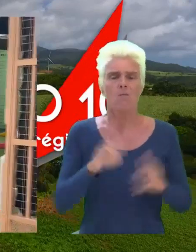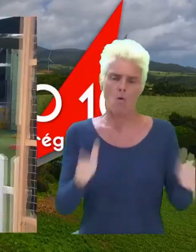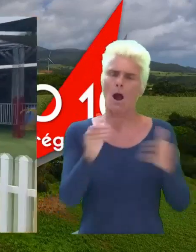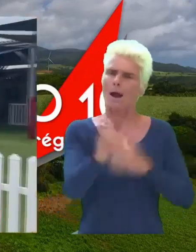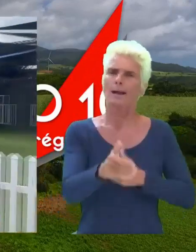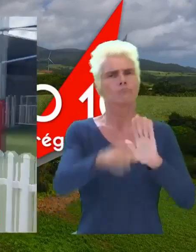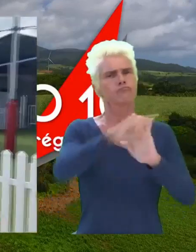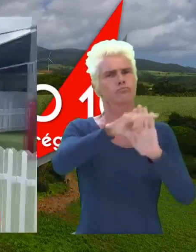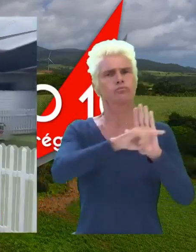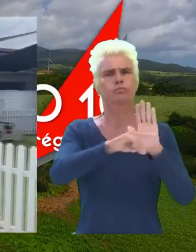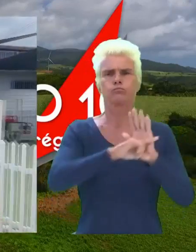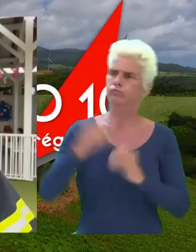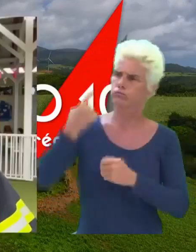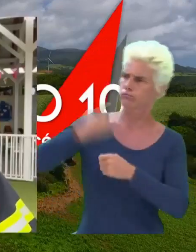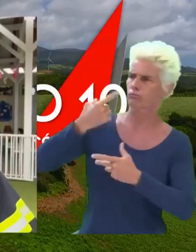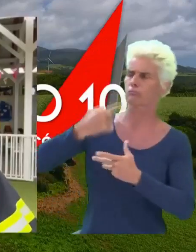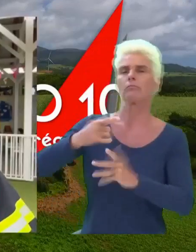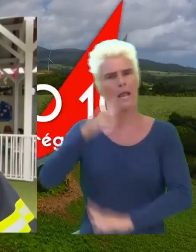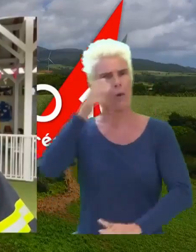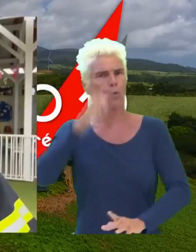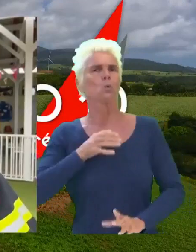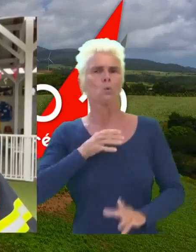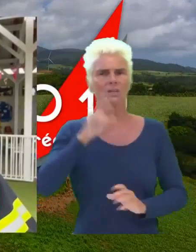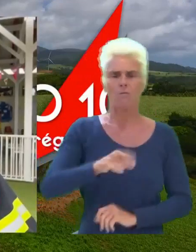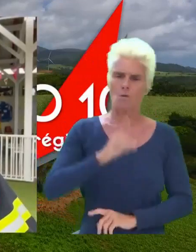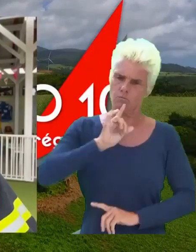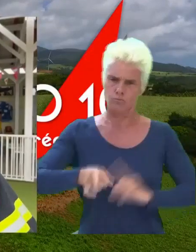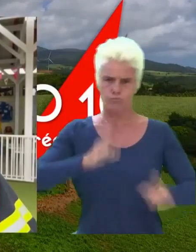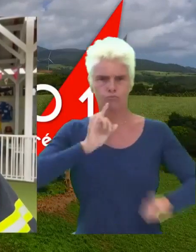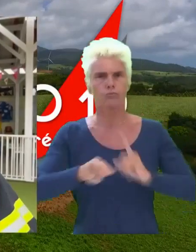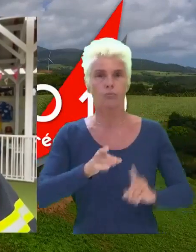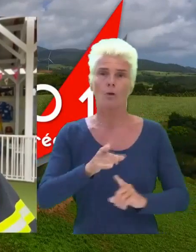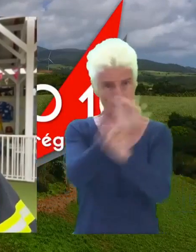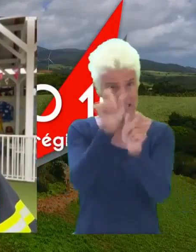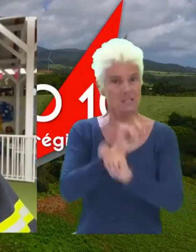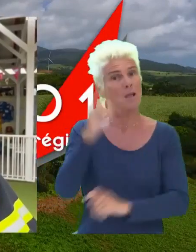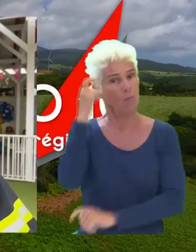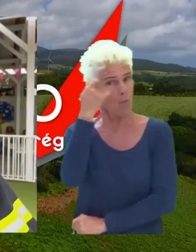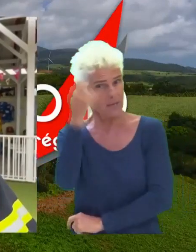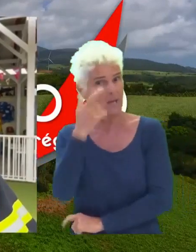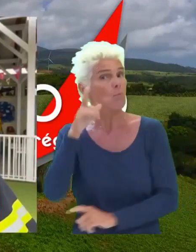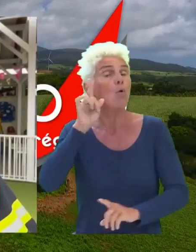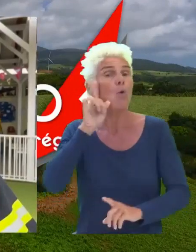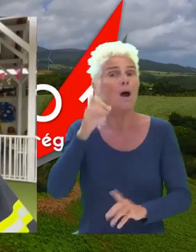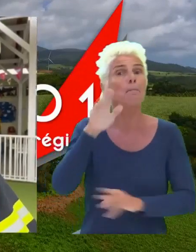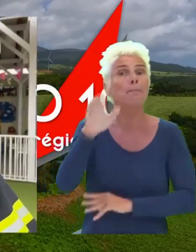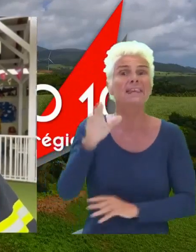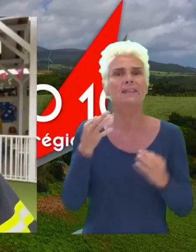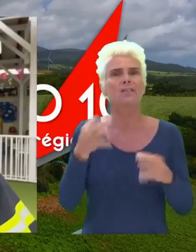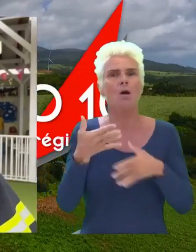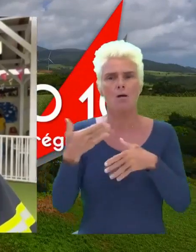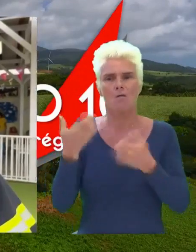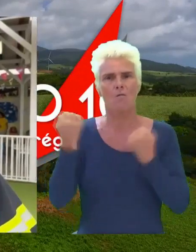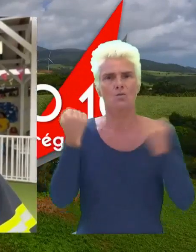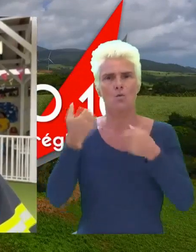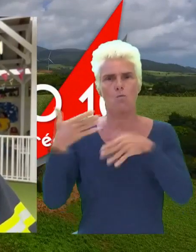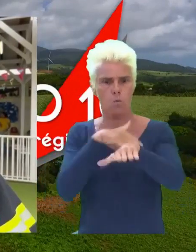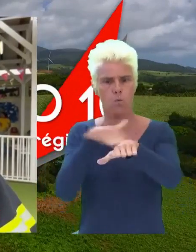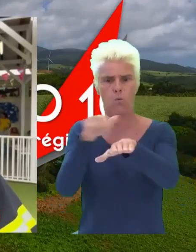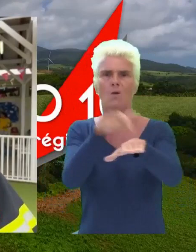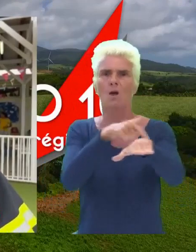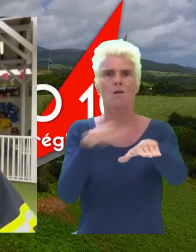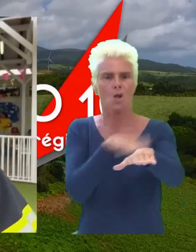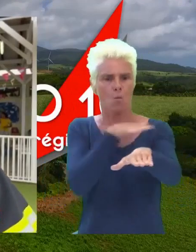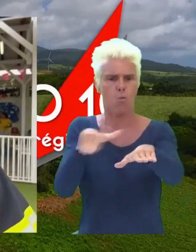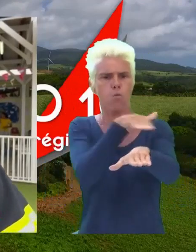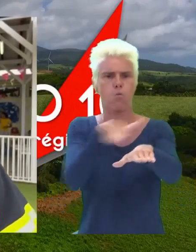être carré parce que il faut respecter le pompier parce que si on a le Deon le girophar c'est que on va en intervention on va faire